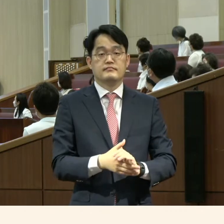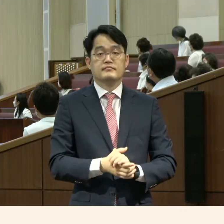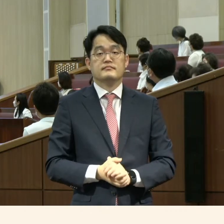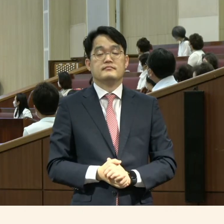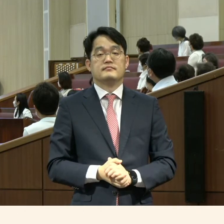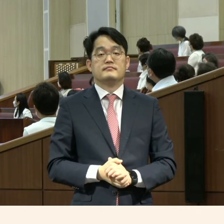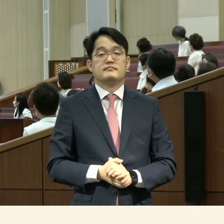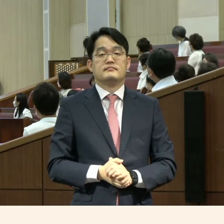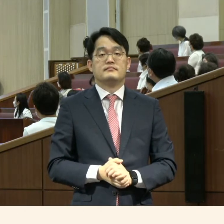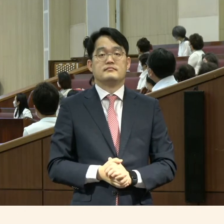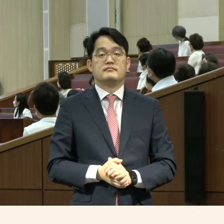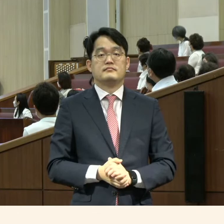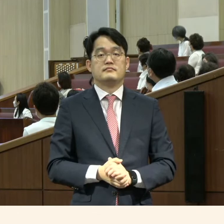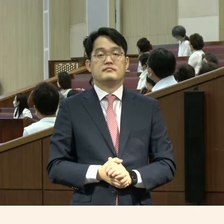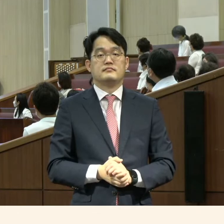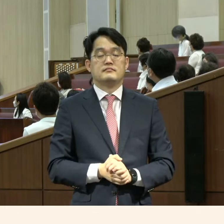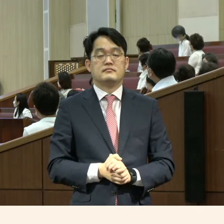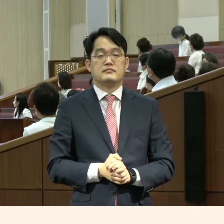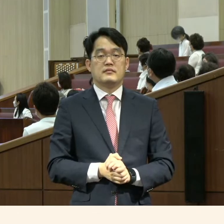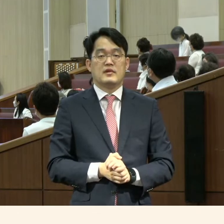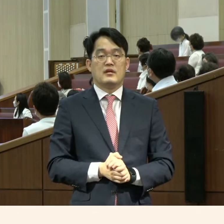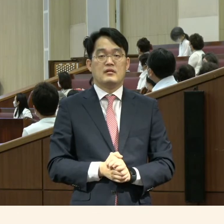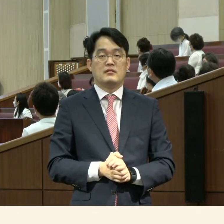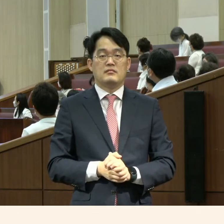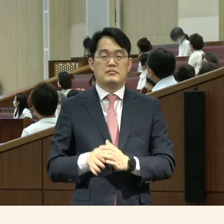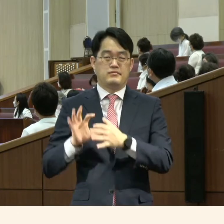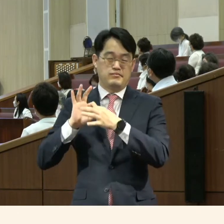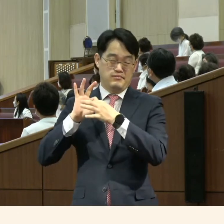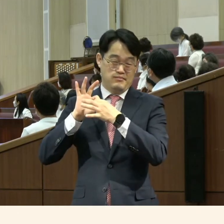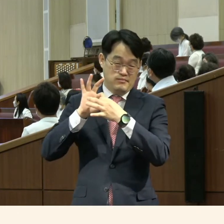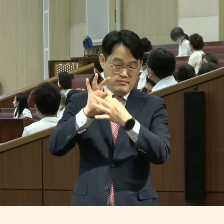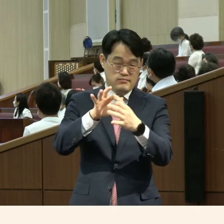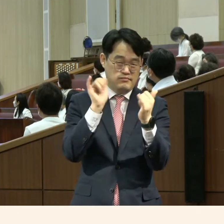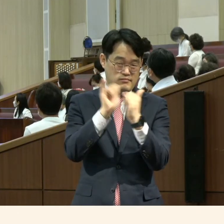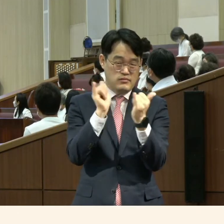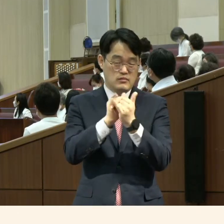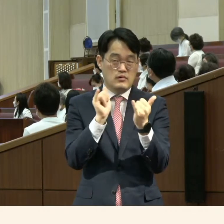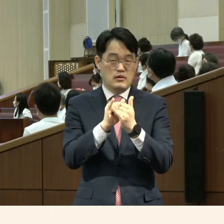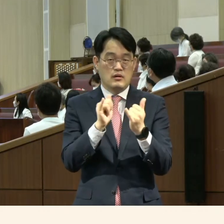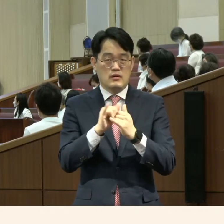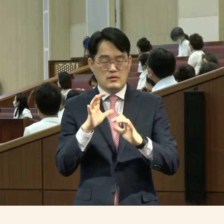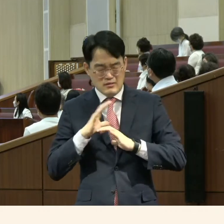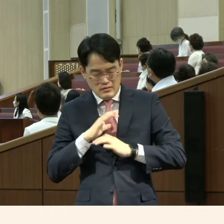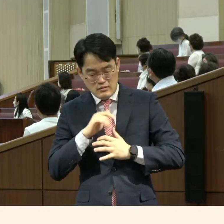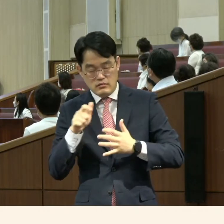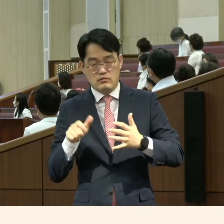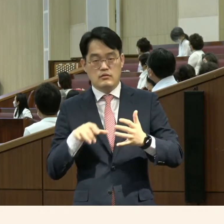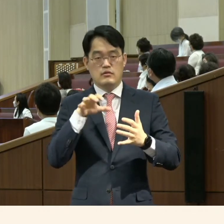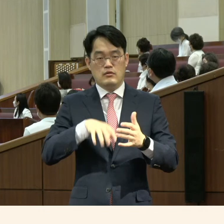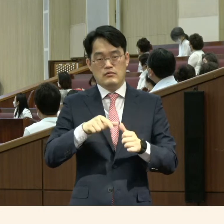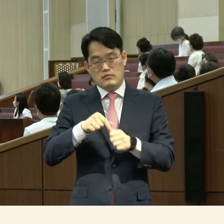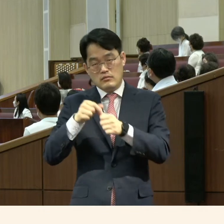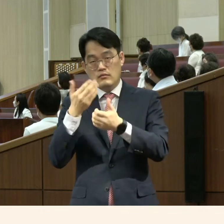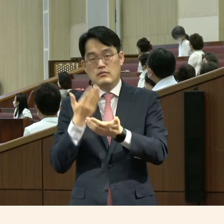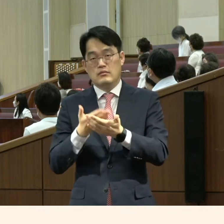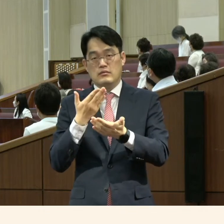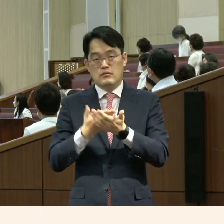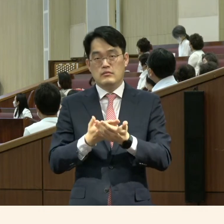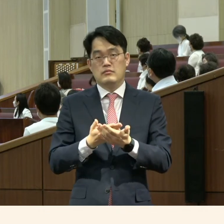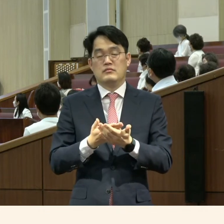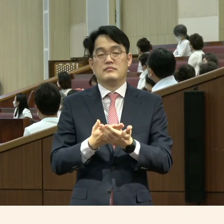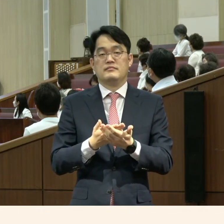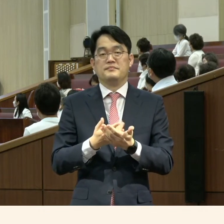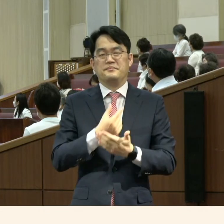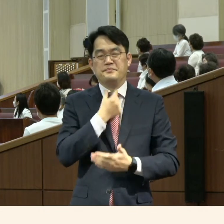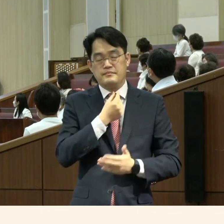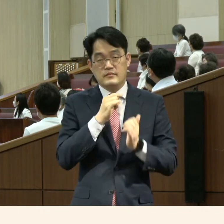끝이 보이지 않는 전쟁의 공포 속에서 구원의 손길을 요청하는 사람들이 있습니다. 그